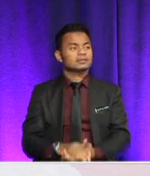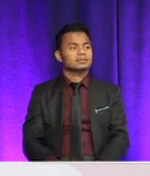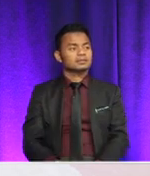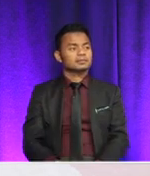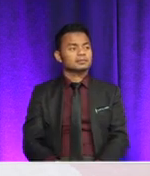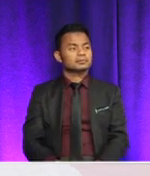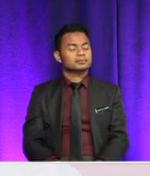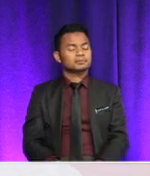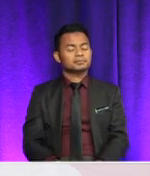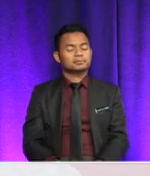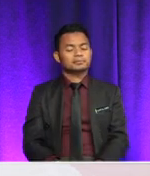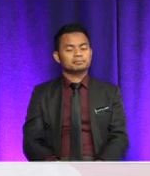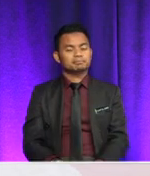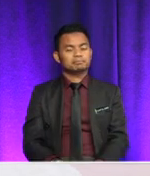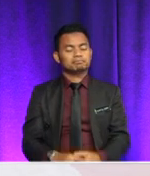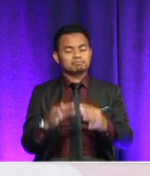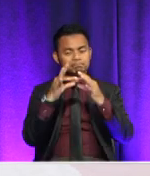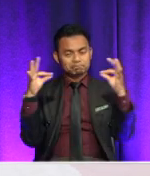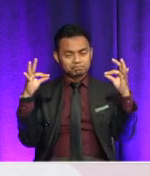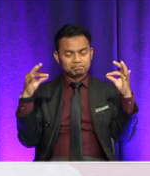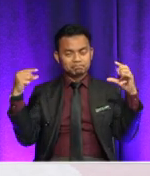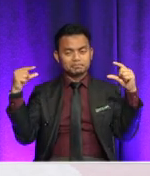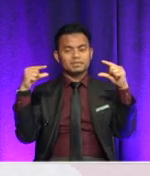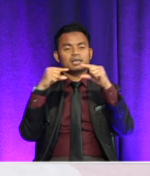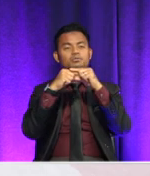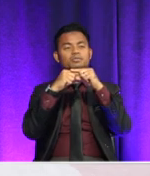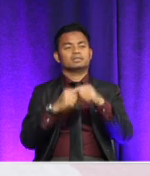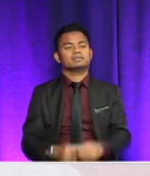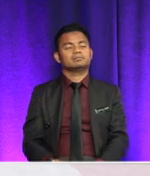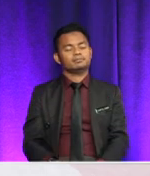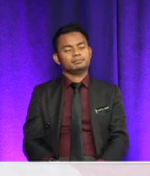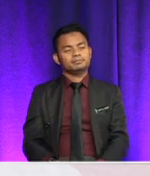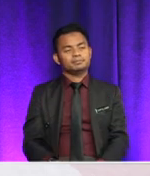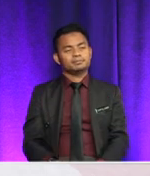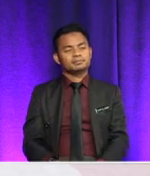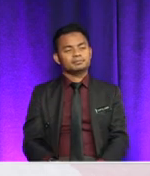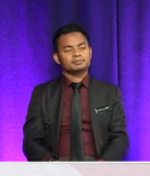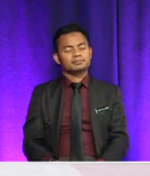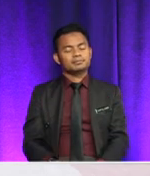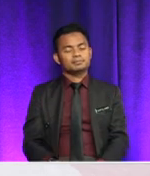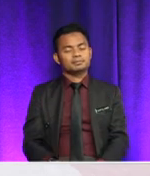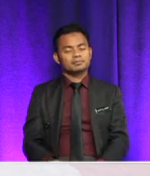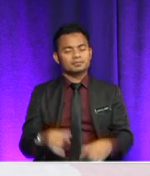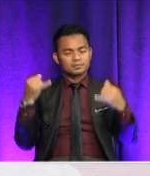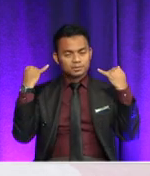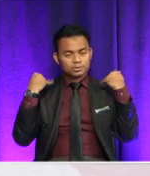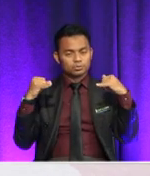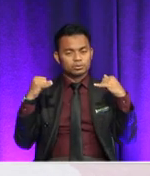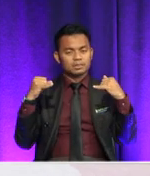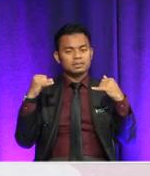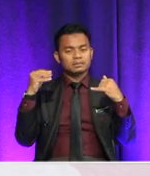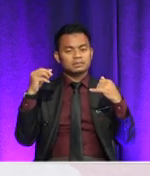majemuk gabungan kita tengok menjual kacang tomato dan